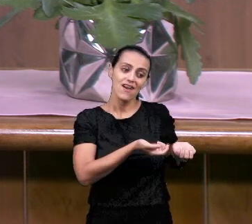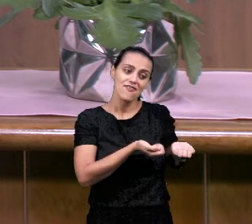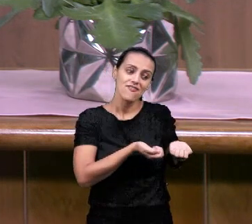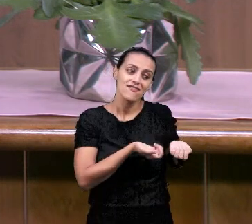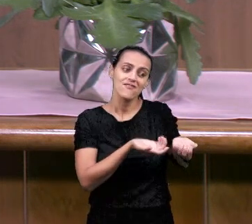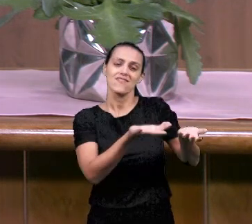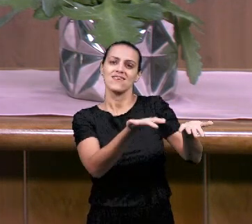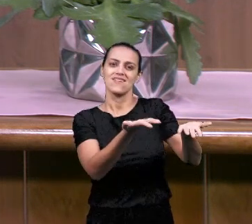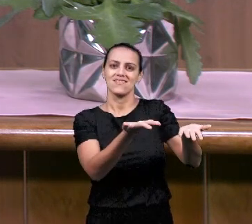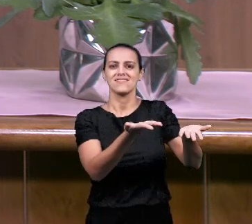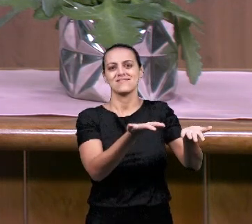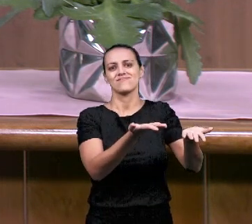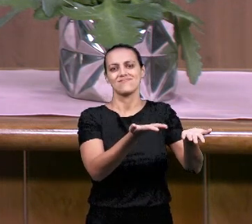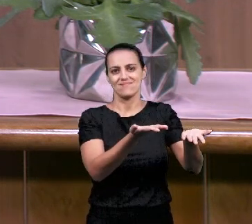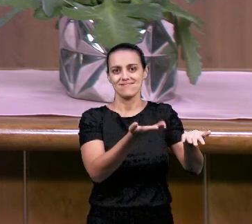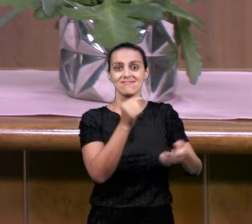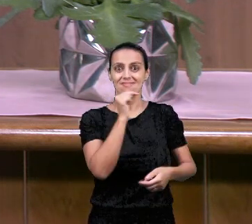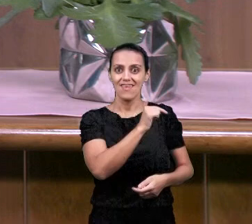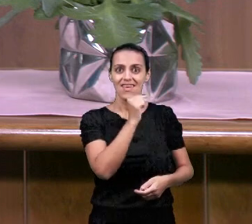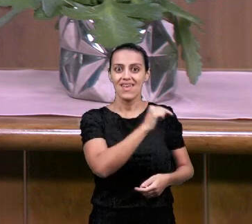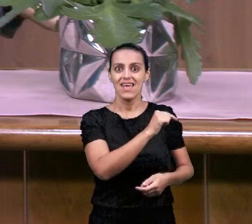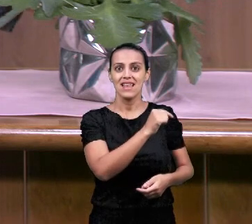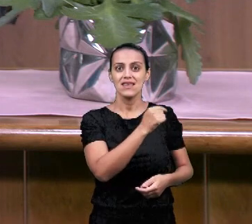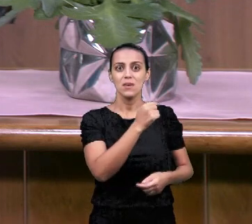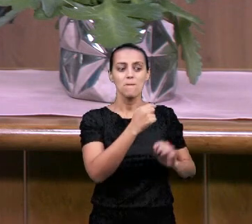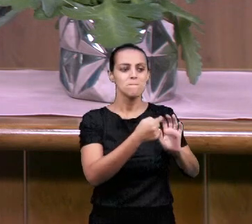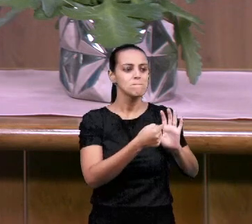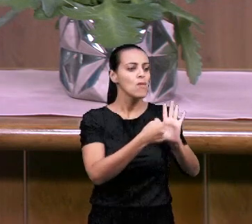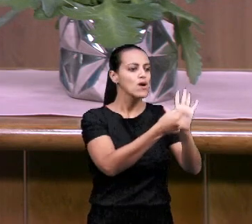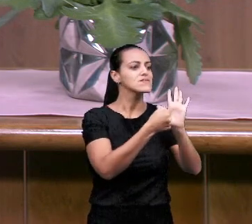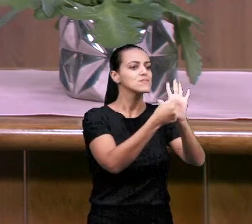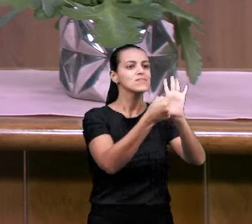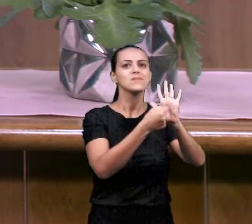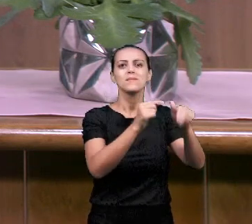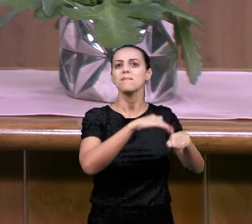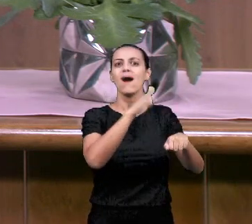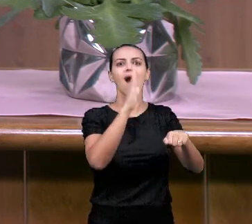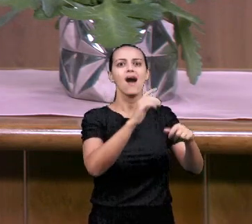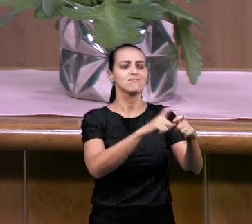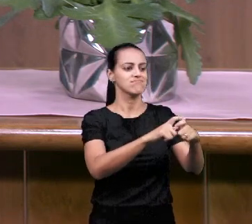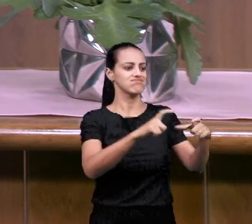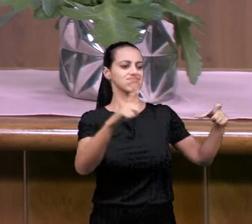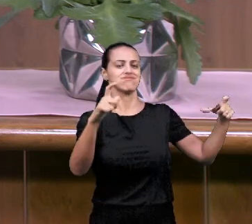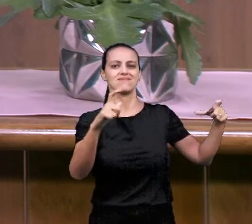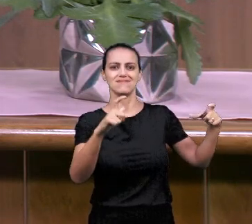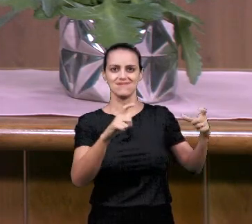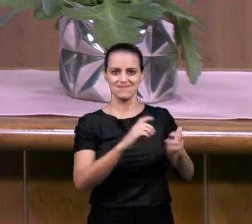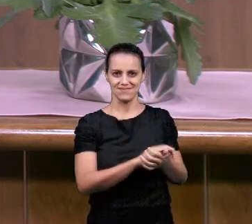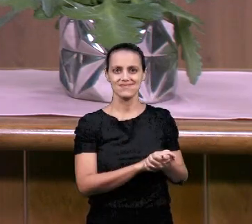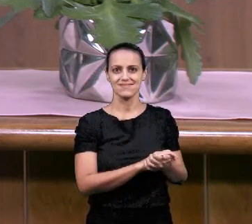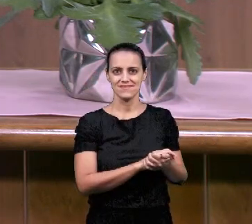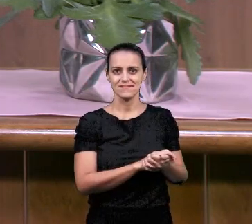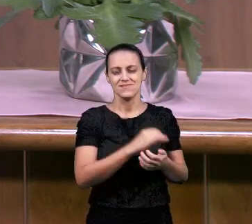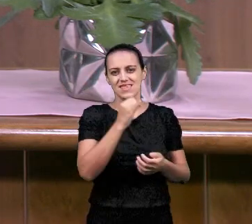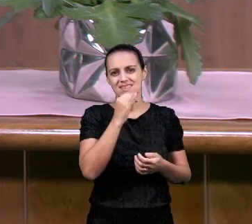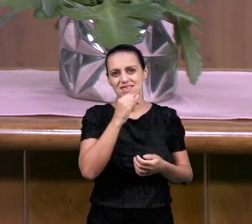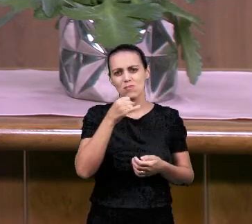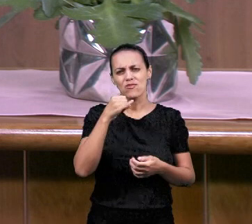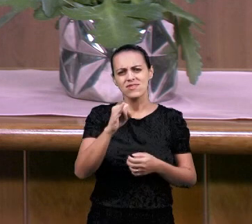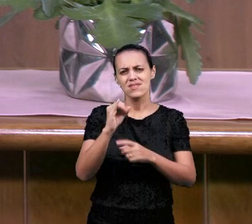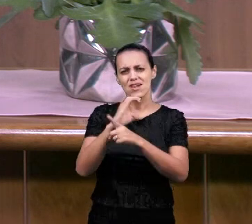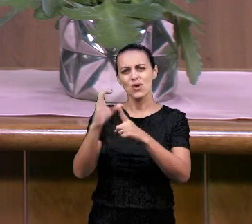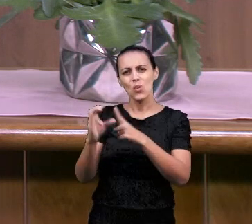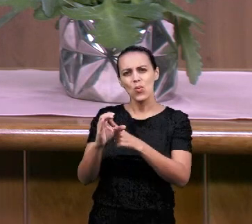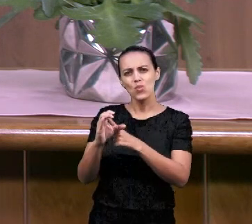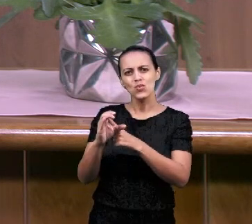l'application lui-même, YouTube, va disponibiliser, va offrir, va proposer ce canal aux personnes. Quand vous assistez au culte,